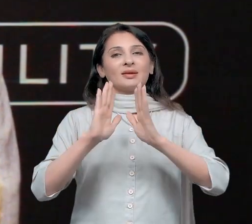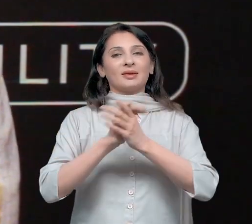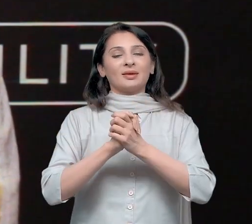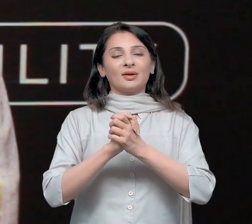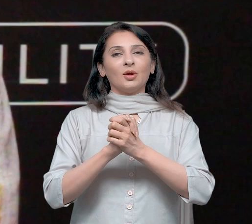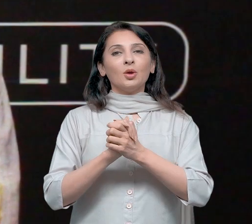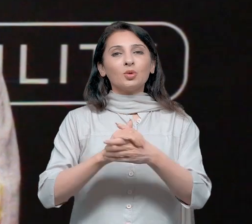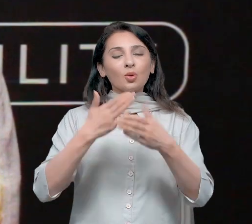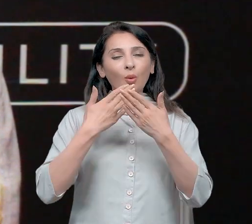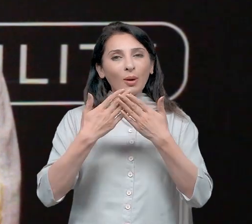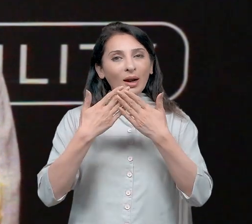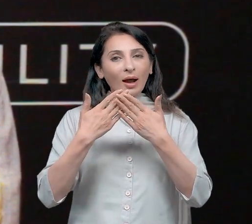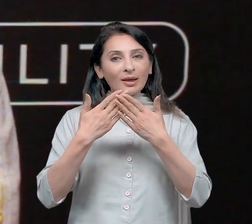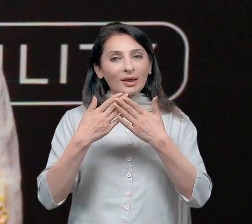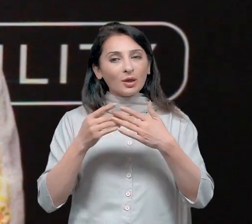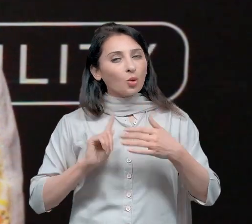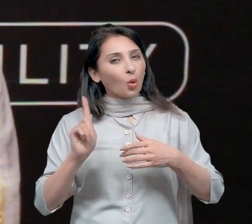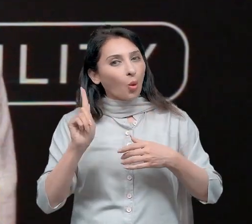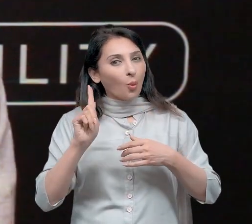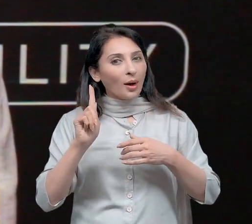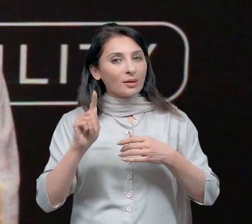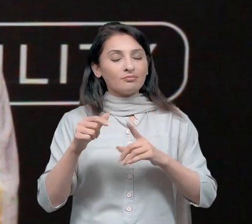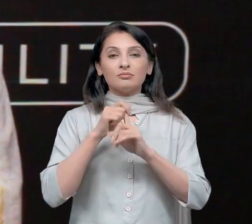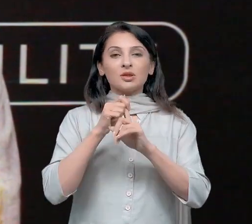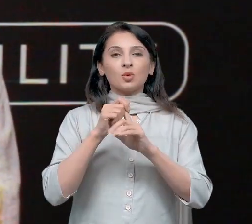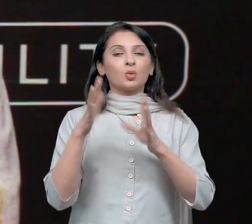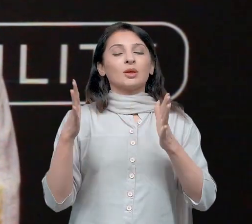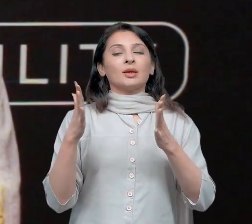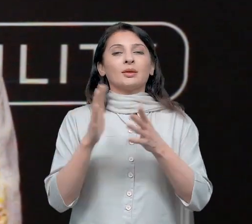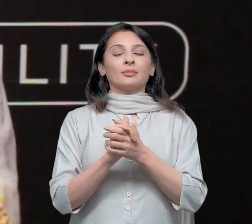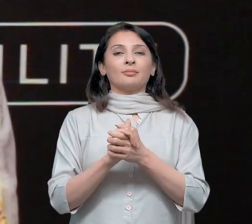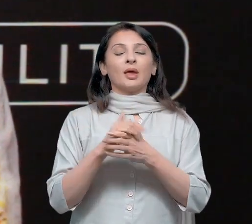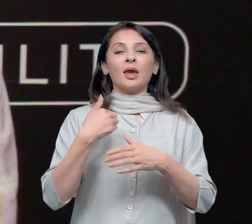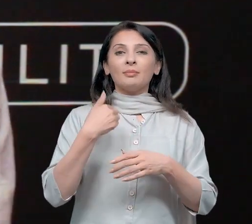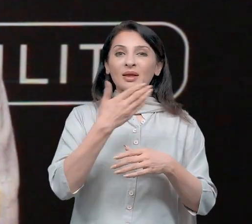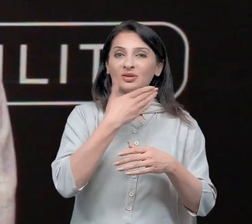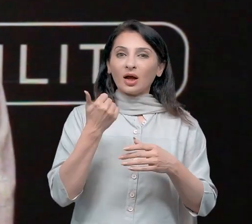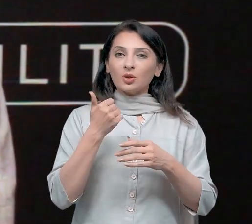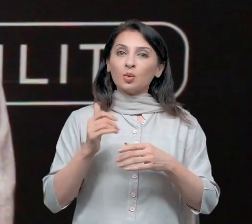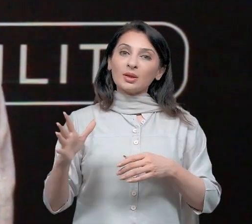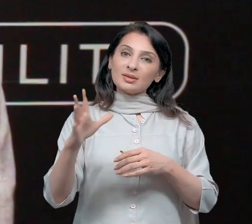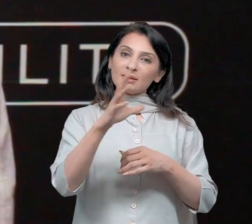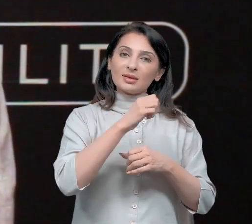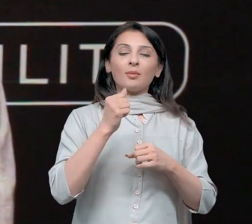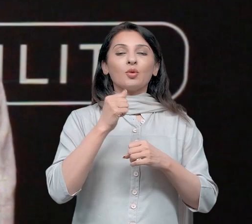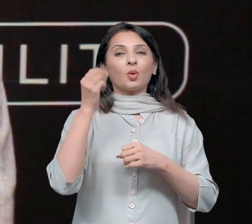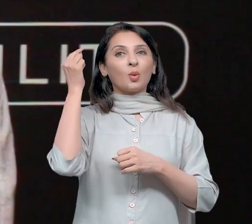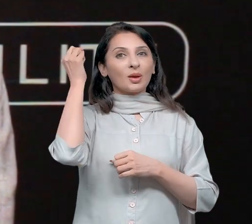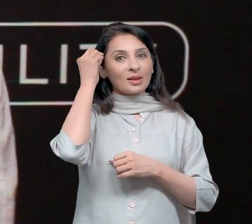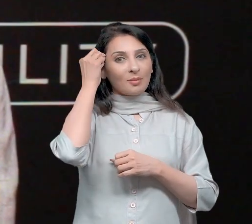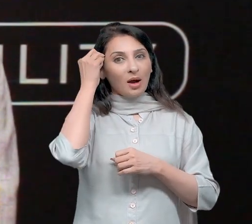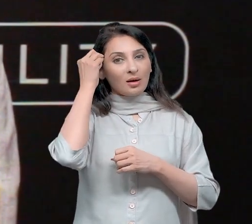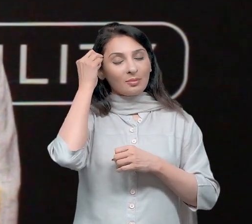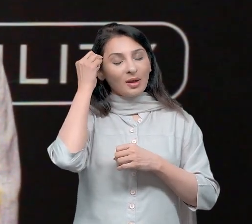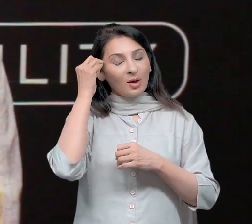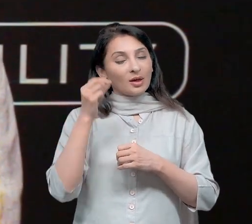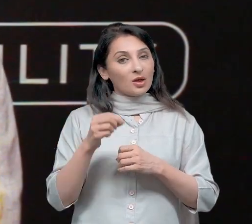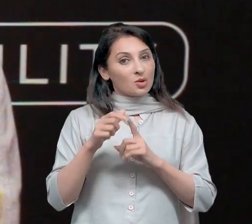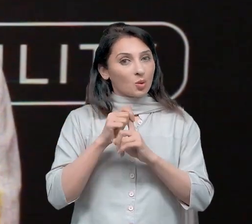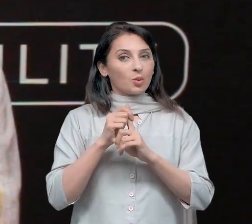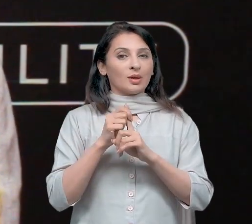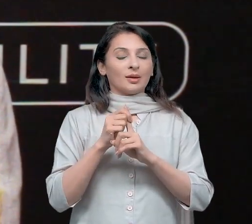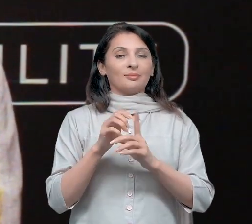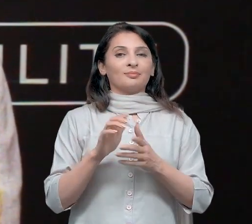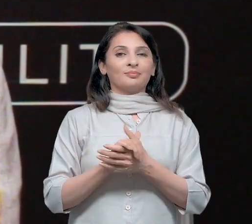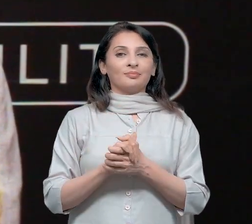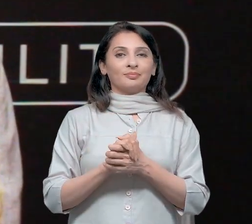होती है और ये चीज़ मैं चाहती हूँ हर इंसान के दिमाग में आए, जुस्तजू होनी चाहिए, जुस्तजू। आजकल मैं